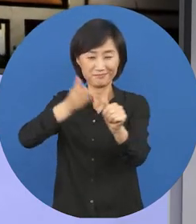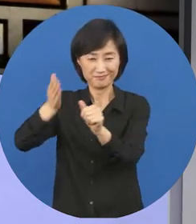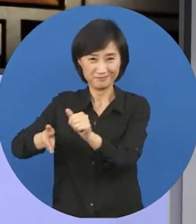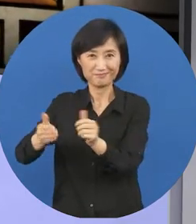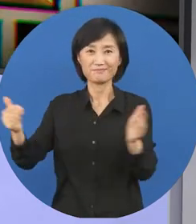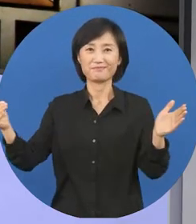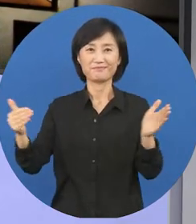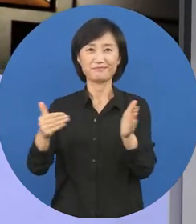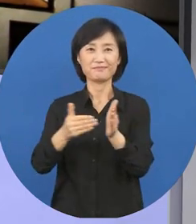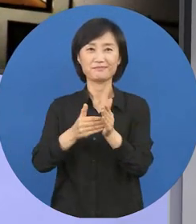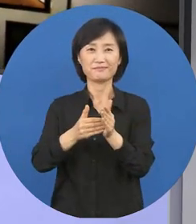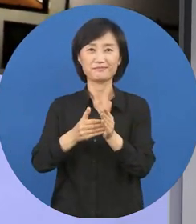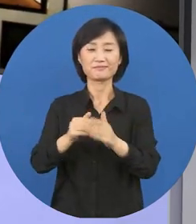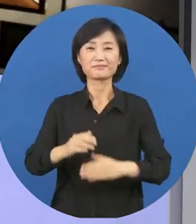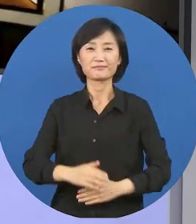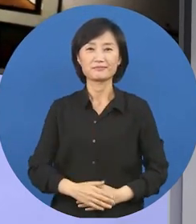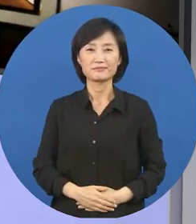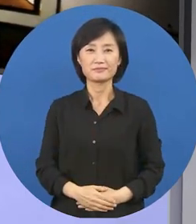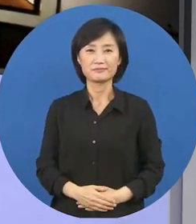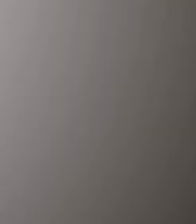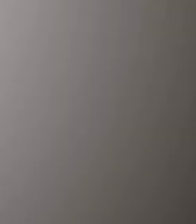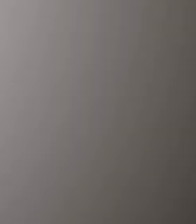여기서 마치겠습니다